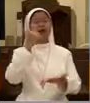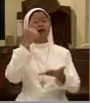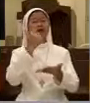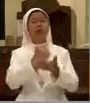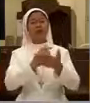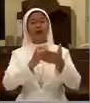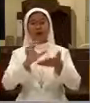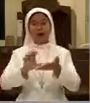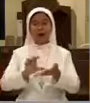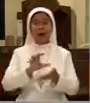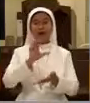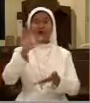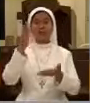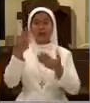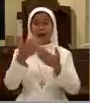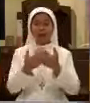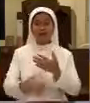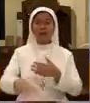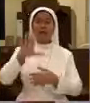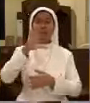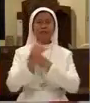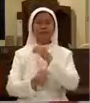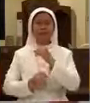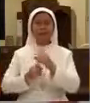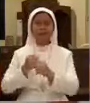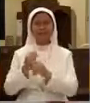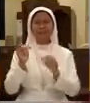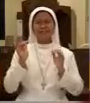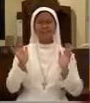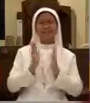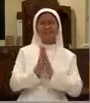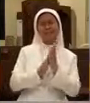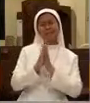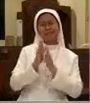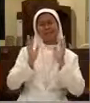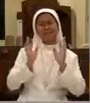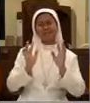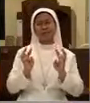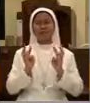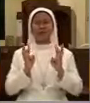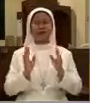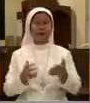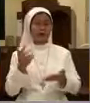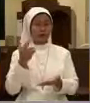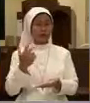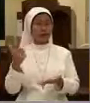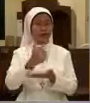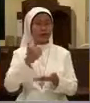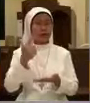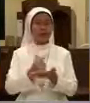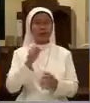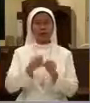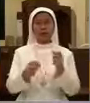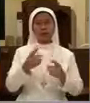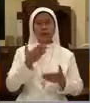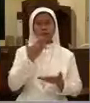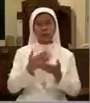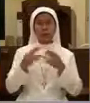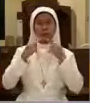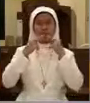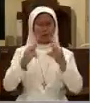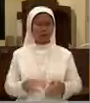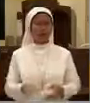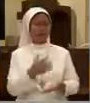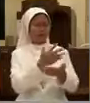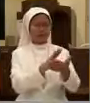Pagkatapos ng 15 taon, wow, finally, makakataga-graduate na, good news. Siguro hindi kayo makapigil.